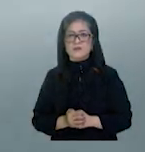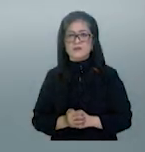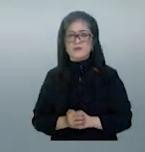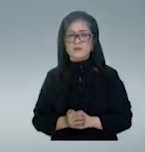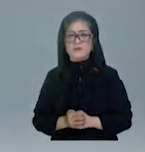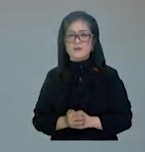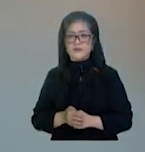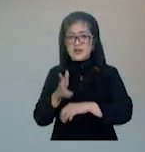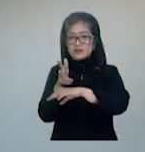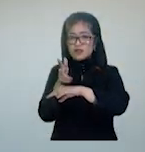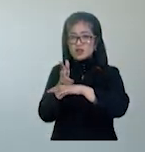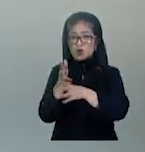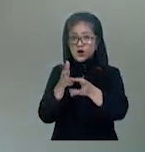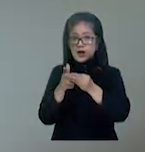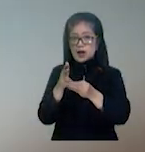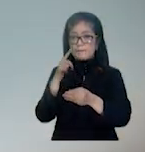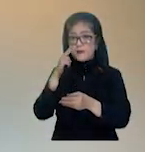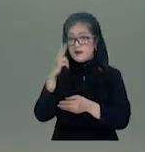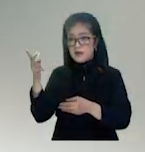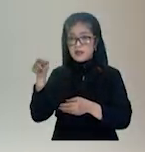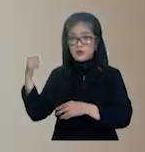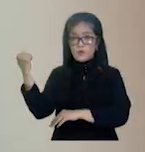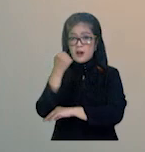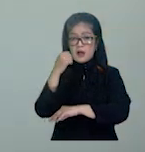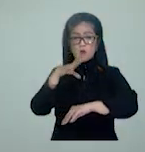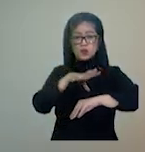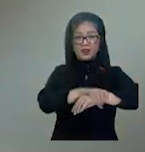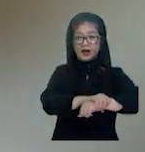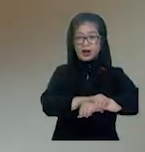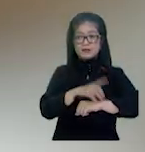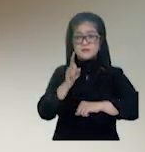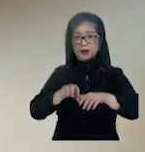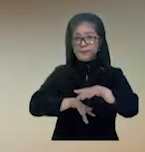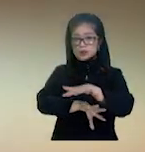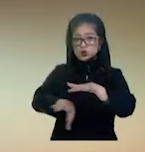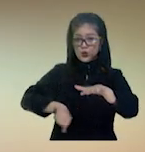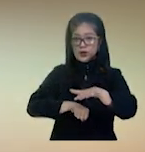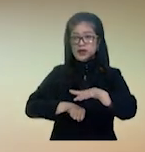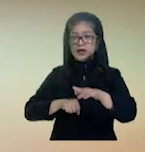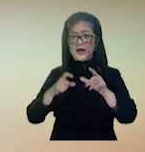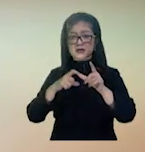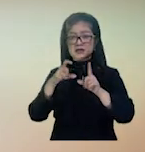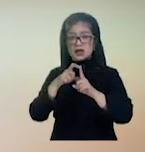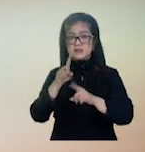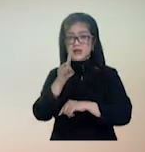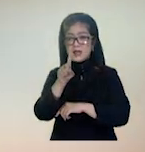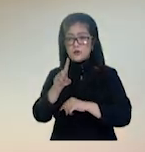Inilah video penangkapan seorang pria pelaku pencurian yang tertidur di tempatnya mencuri di SD 1 Taman Rejo, Blora, Jawa